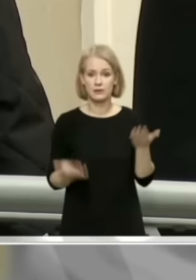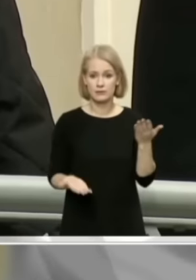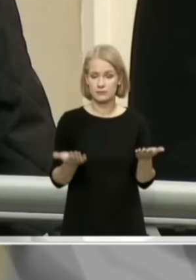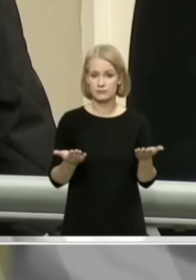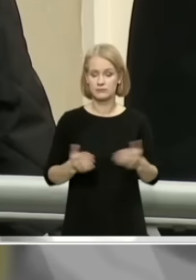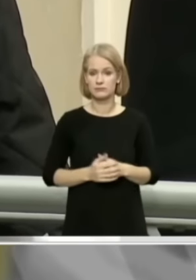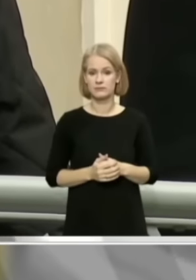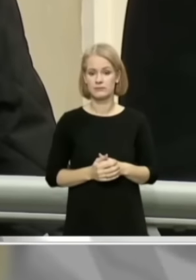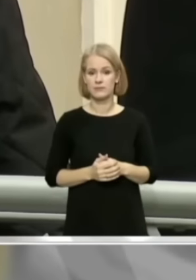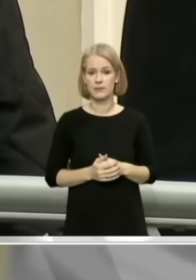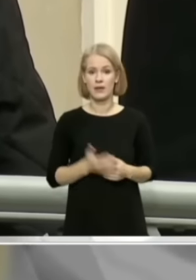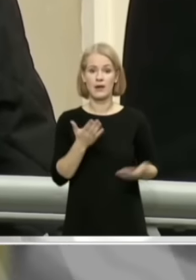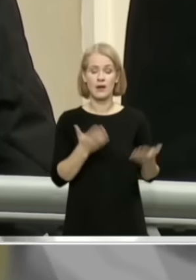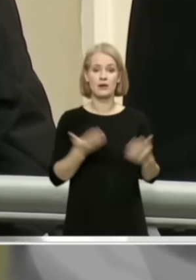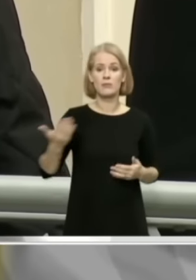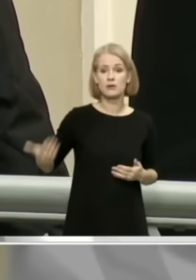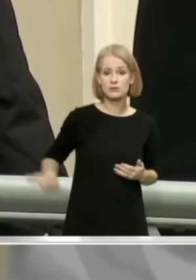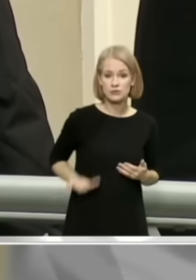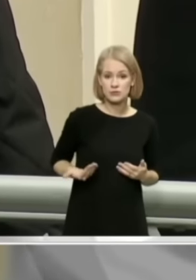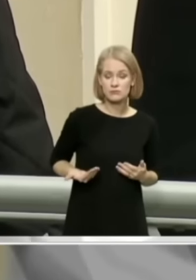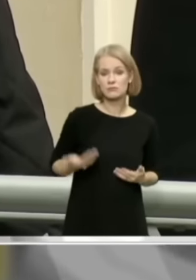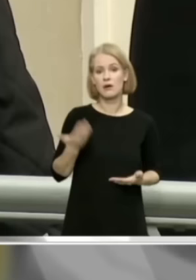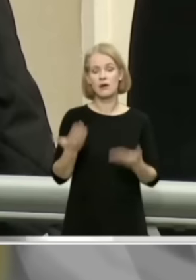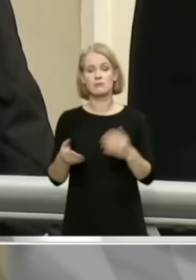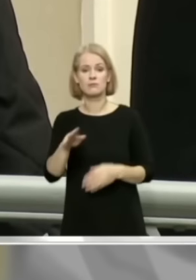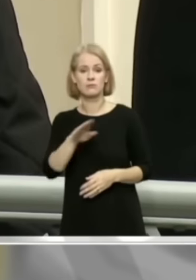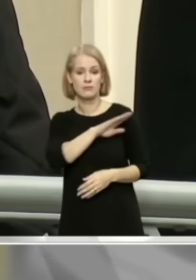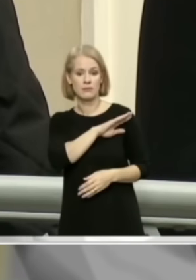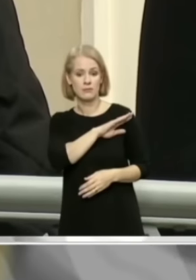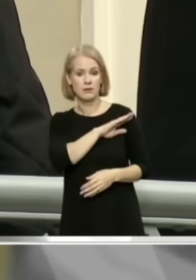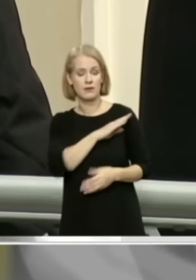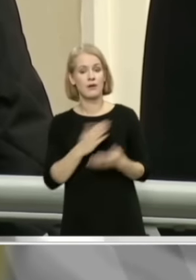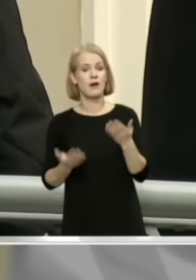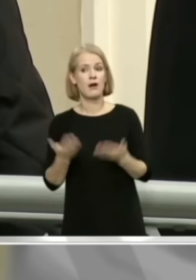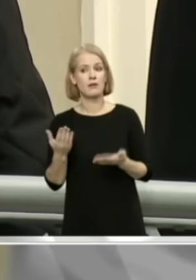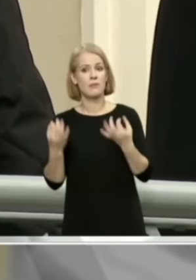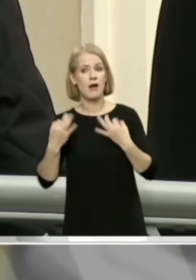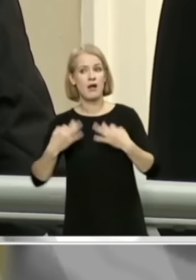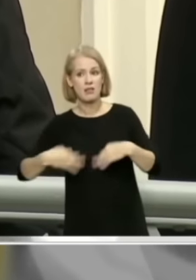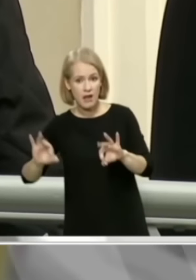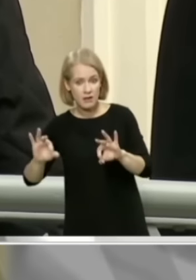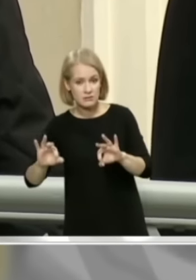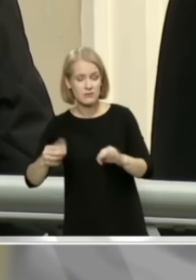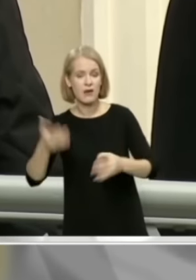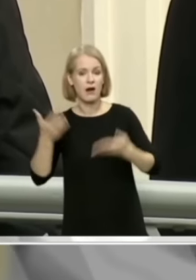Arba gyvenimas, arba mirtis, arba laisvė, arba vergija.